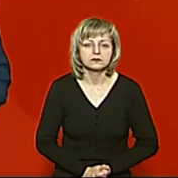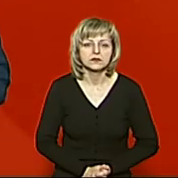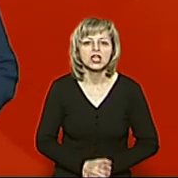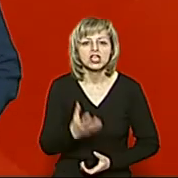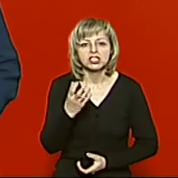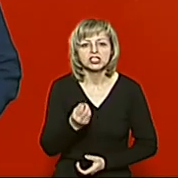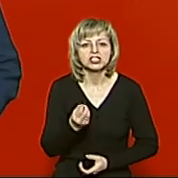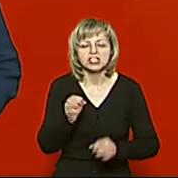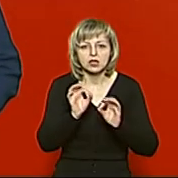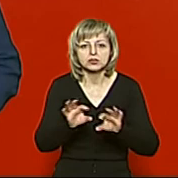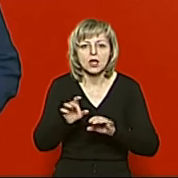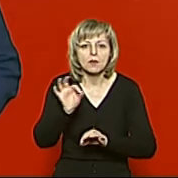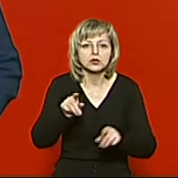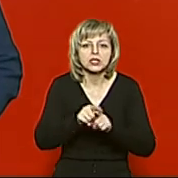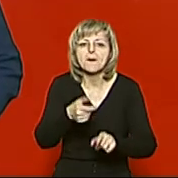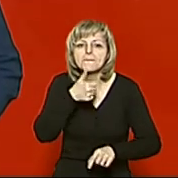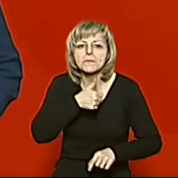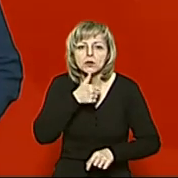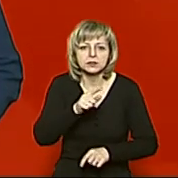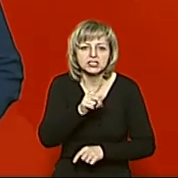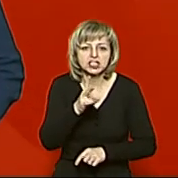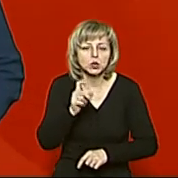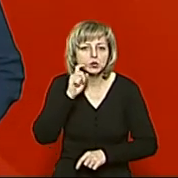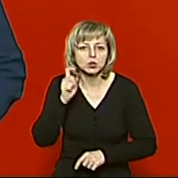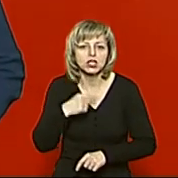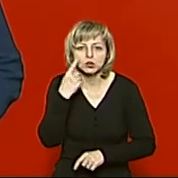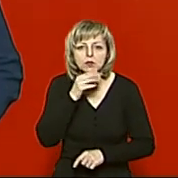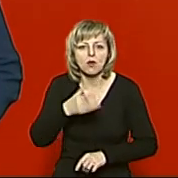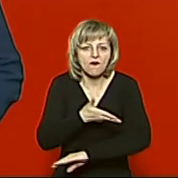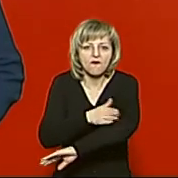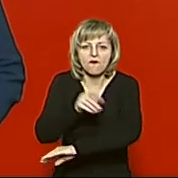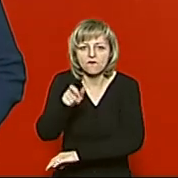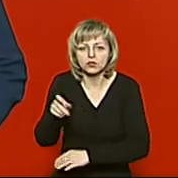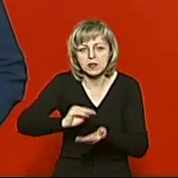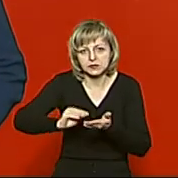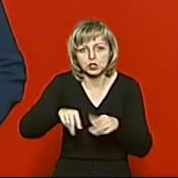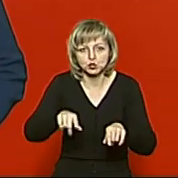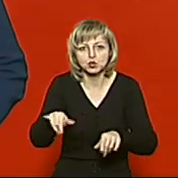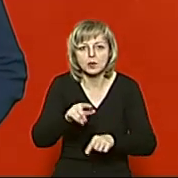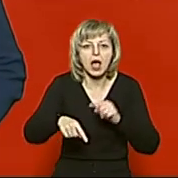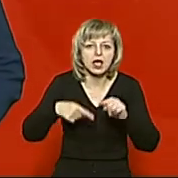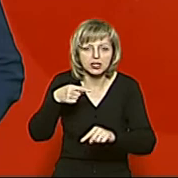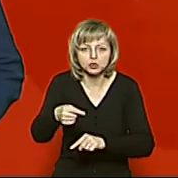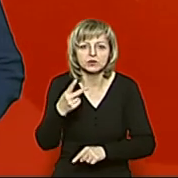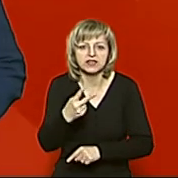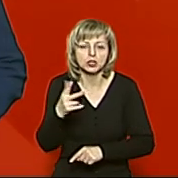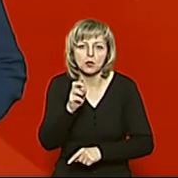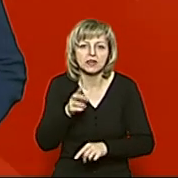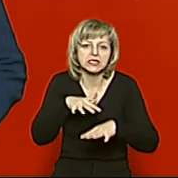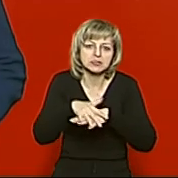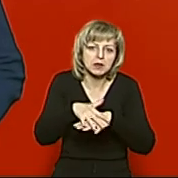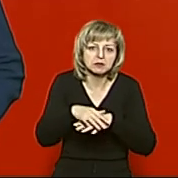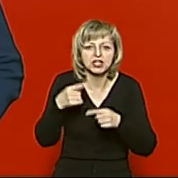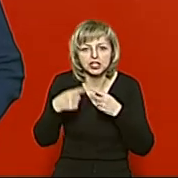І ще у випуску про таке. Пробне ЗНО з української мови волиняни складатимуть цієї суботи, а наступної – 23 березня з математики